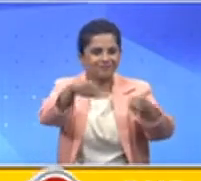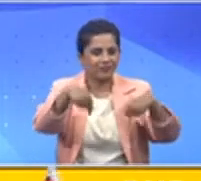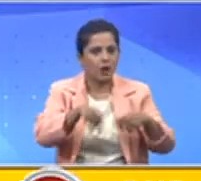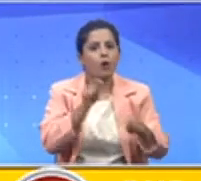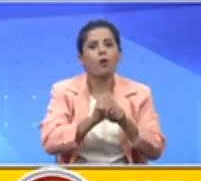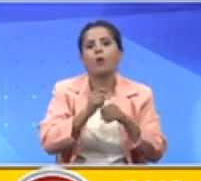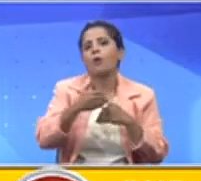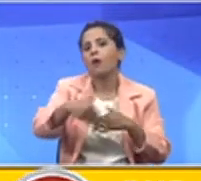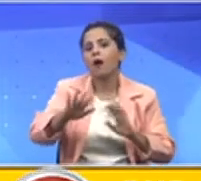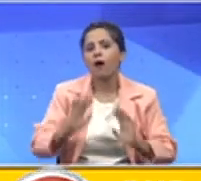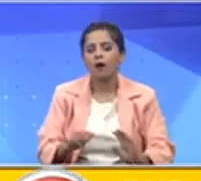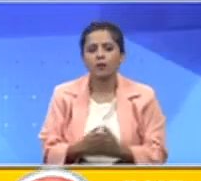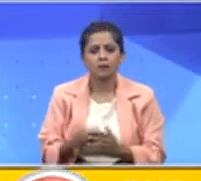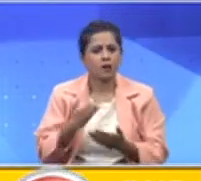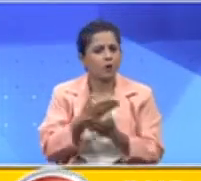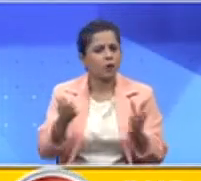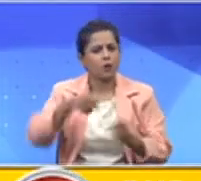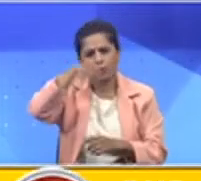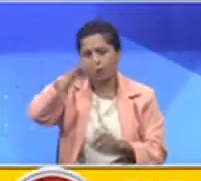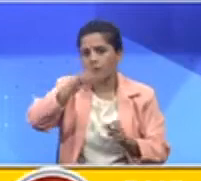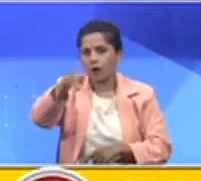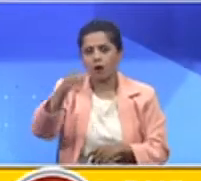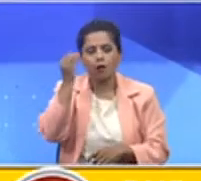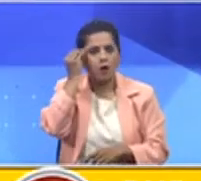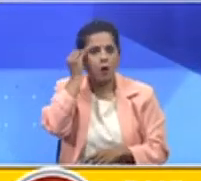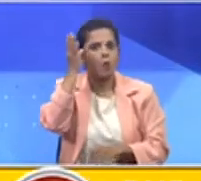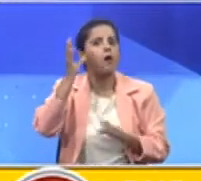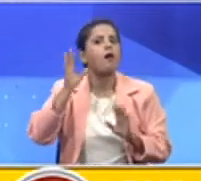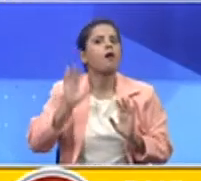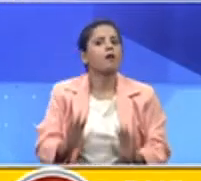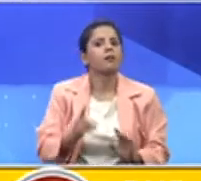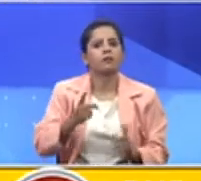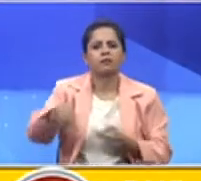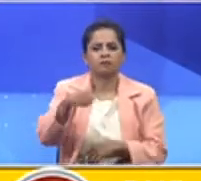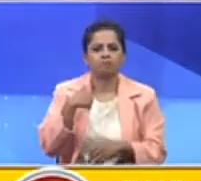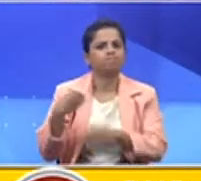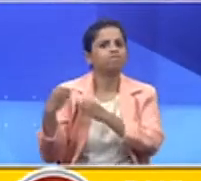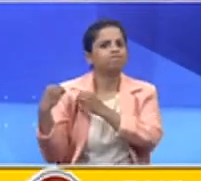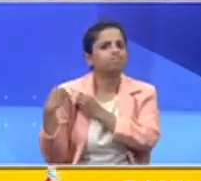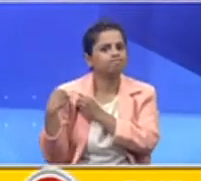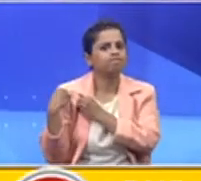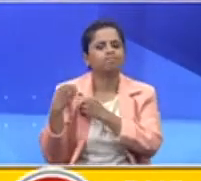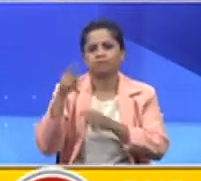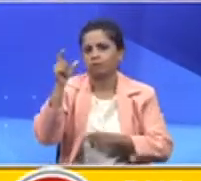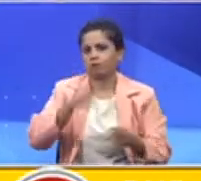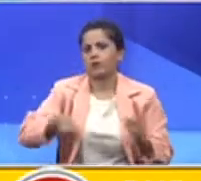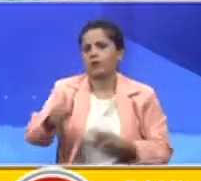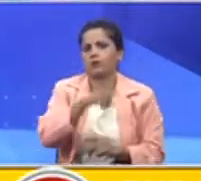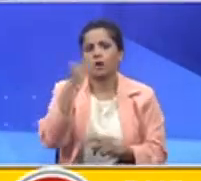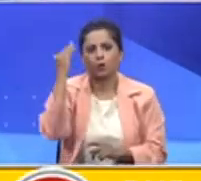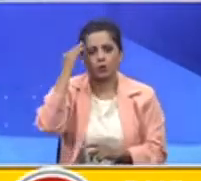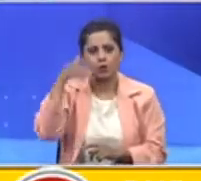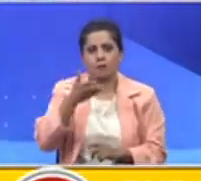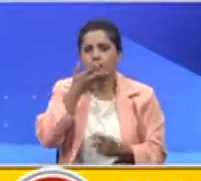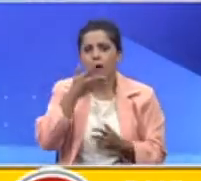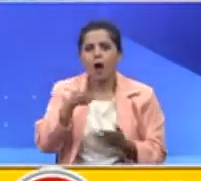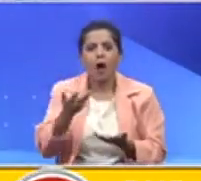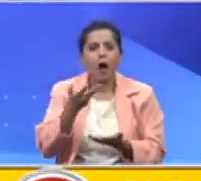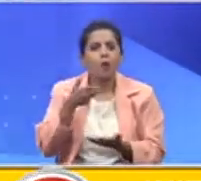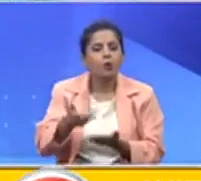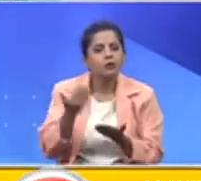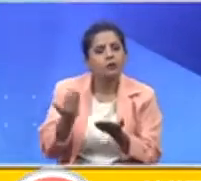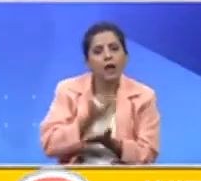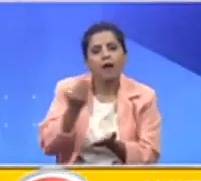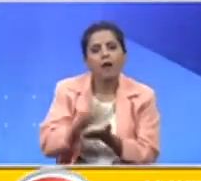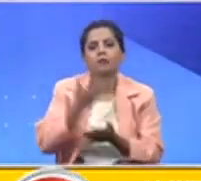देशवासी पूरी जागरुक्ता और जिम्मेदारी के साथ जल्न सवरक्षन के लिए